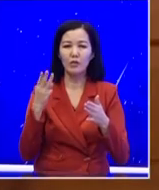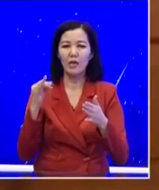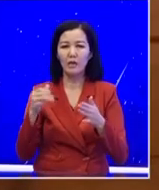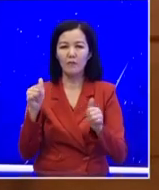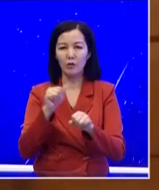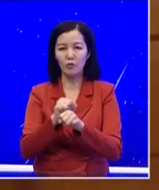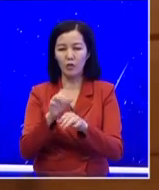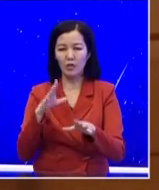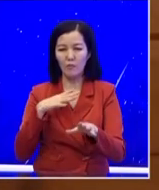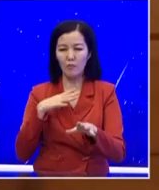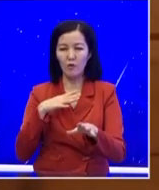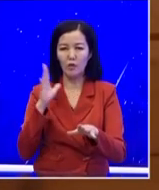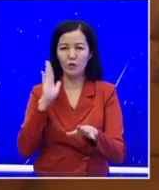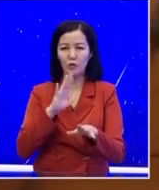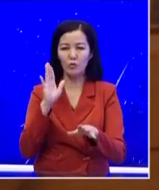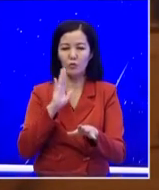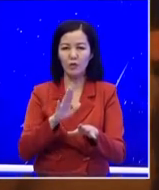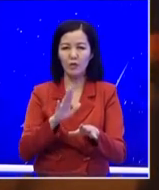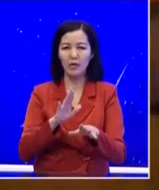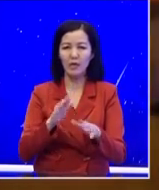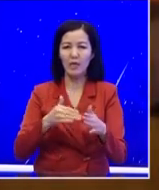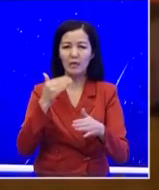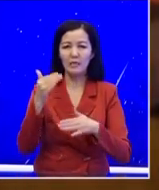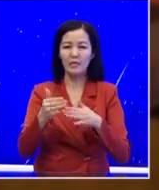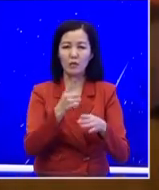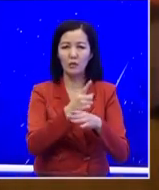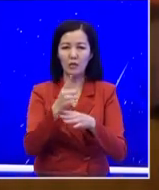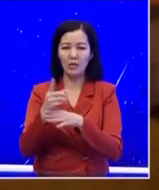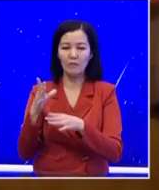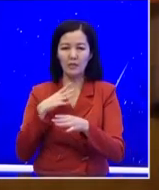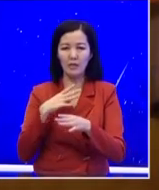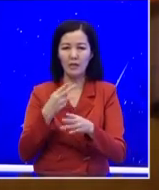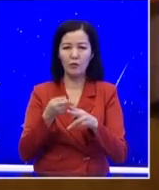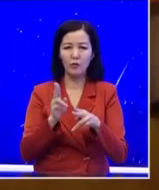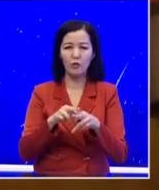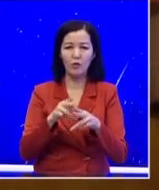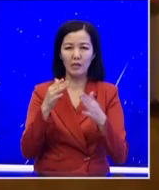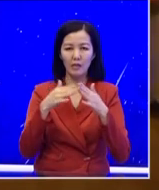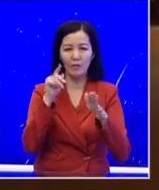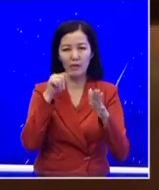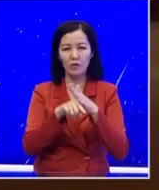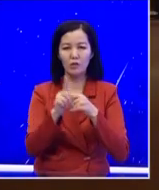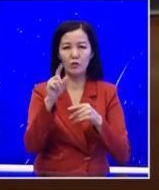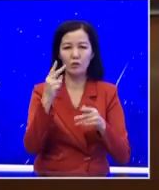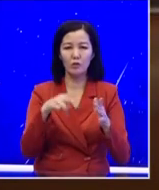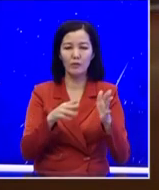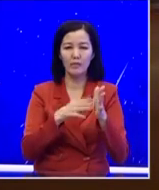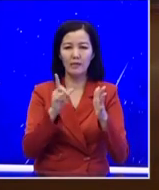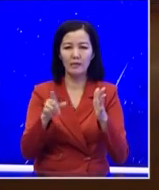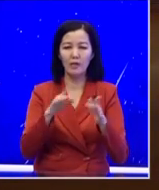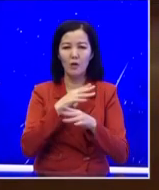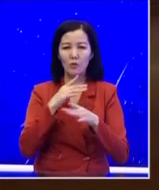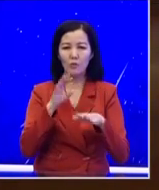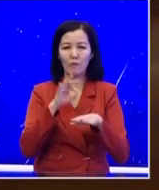тоқтатқан болатын. Су көлігінен тұрғындарға сыртқа шығуға тыйым салынған. Өйткені кемеде болған 128 жолаушының